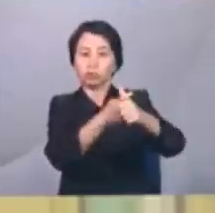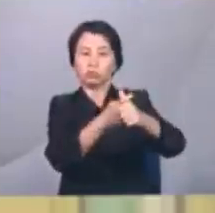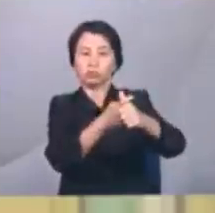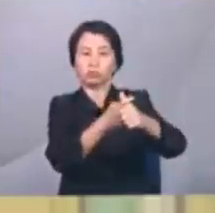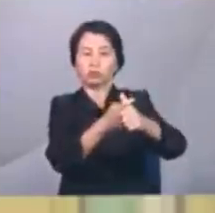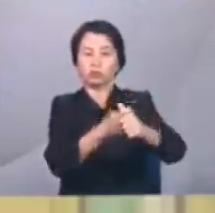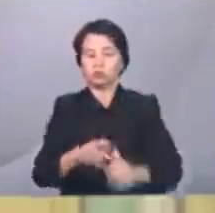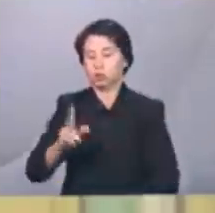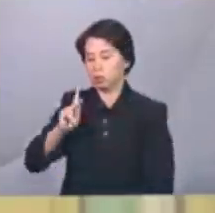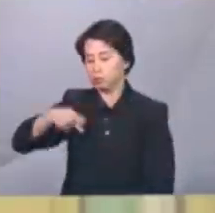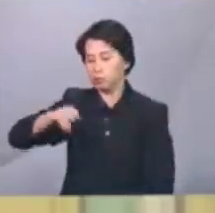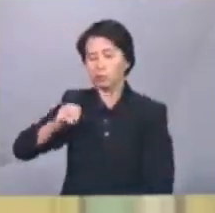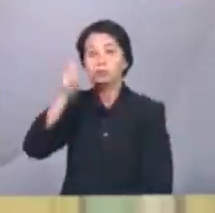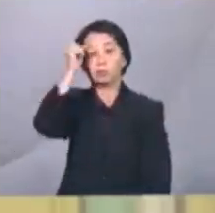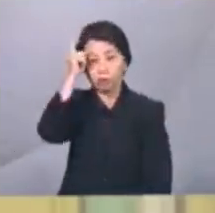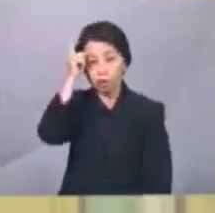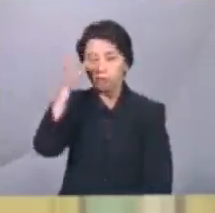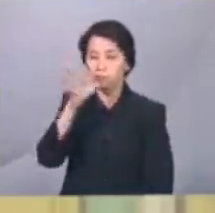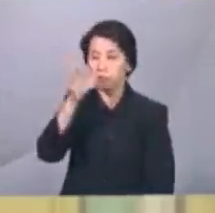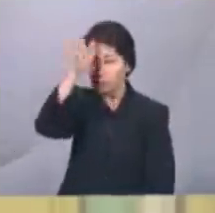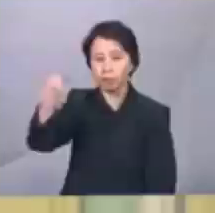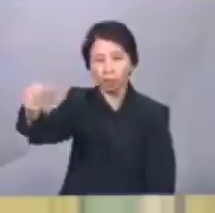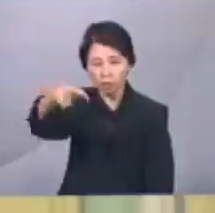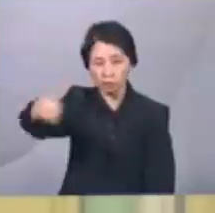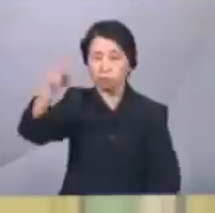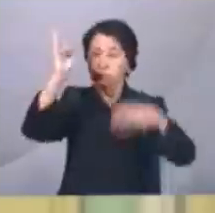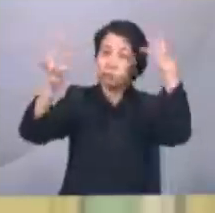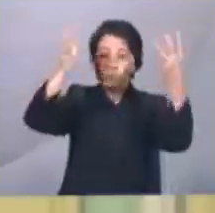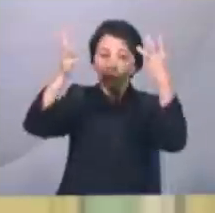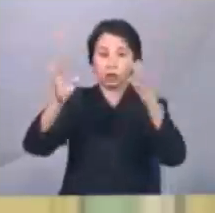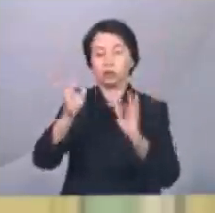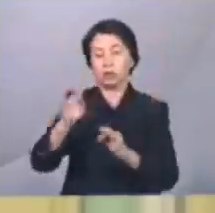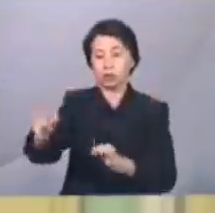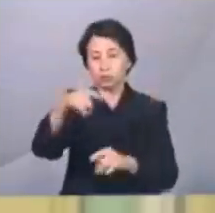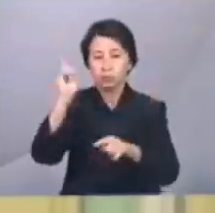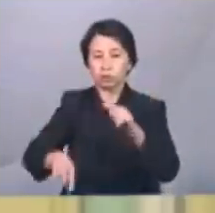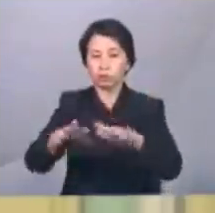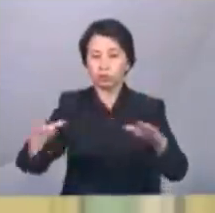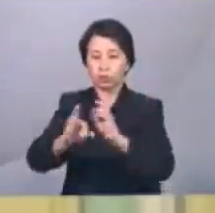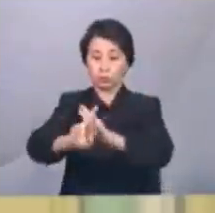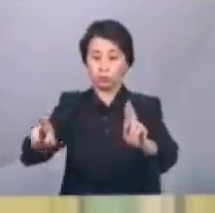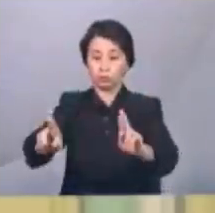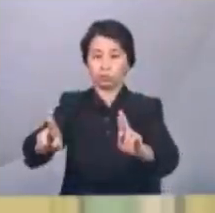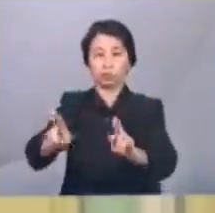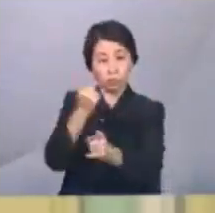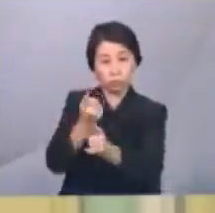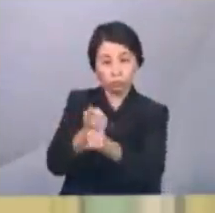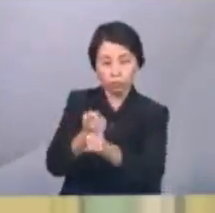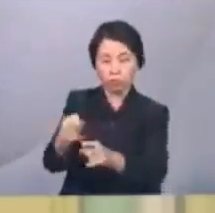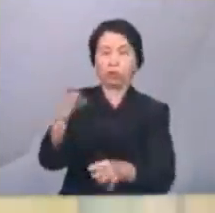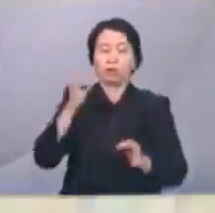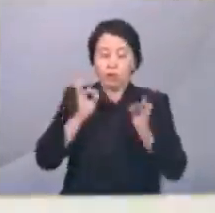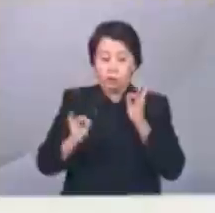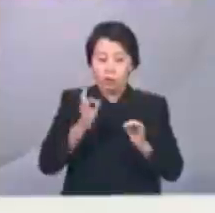KPM memahami bahawa ibu bapa bimbang sekiranya mereka tidak dapat membuat persediaan sewajarnya